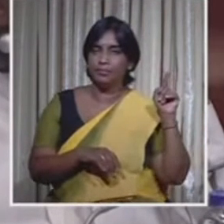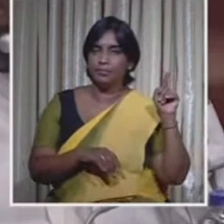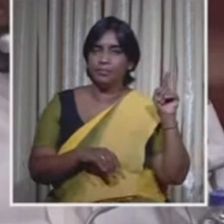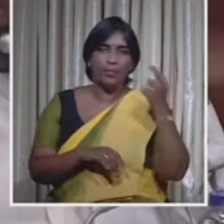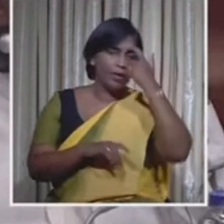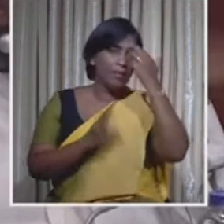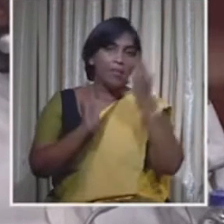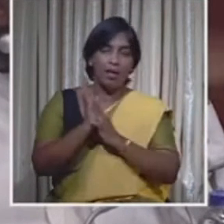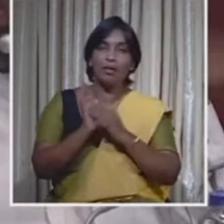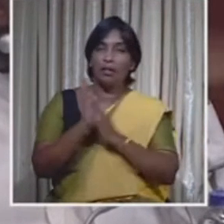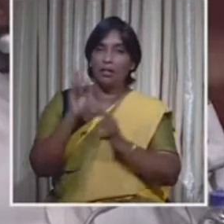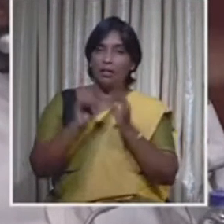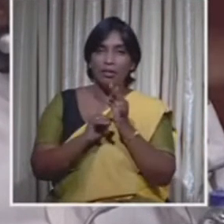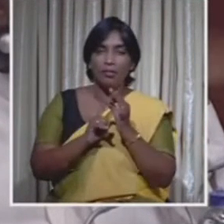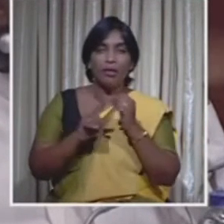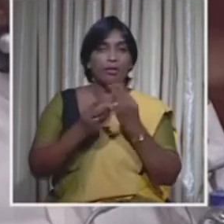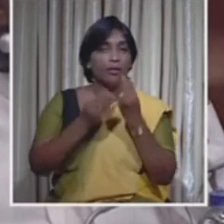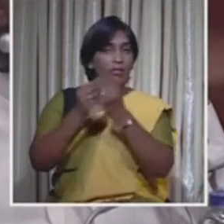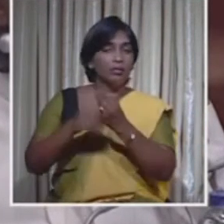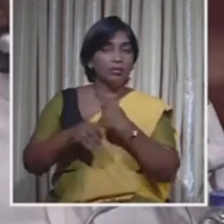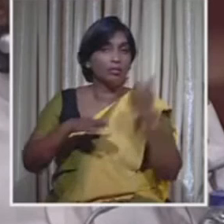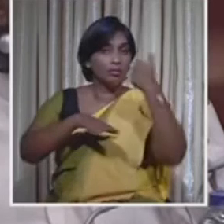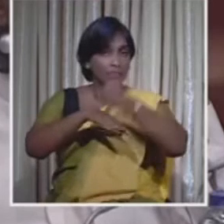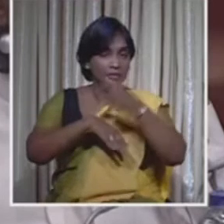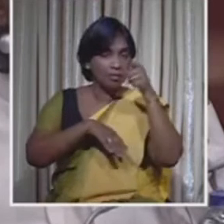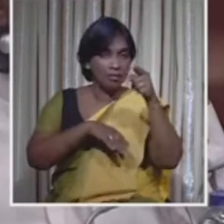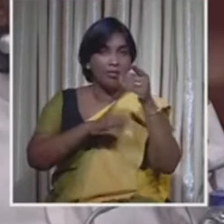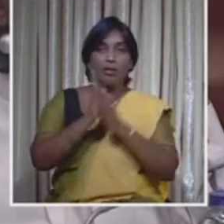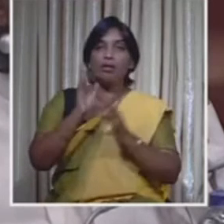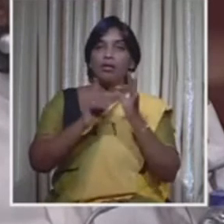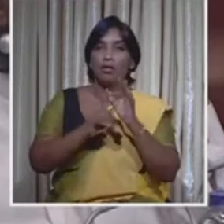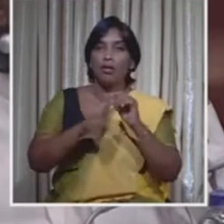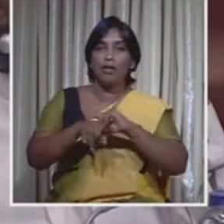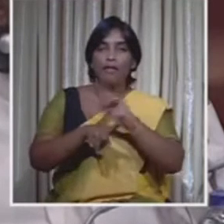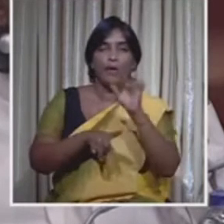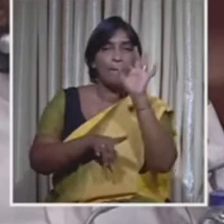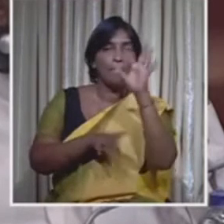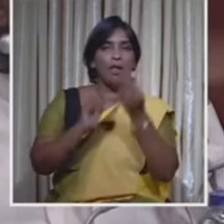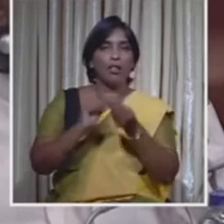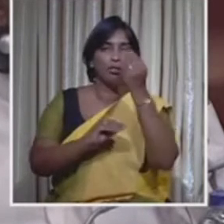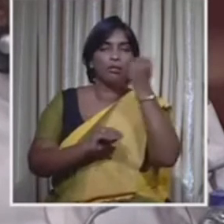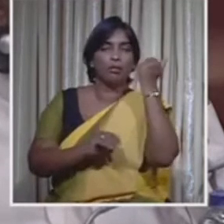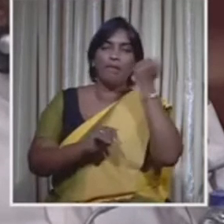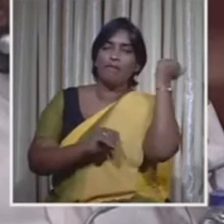බාතලේ මන්ත්‍රීතුමේට බාර දෙනකොට බෝලාසේනේ හිටපු මන්ත්‍රීවරයා විනාඩි පහක් වැඩි දුන්නා අපහාස කරන්න